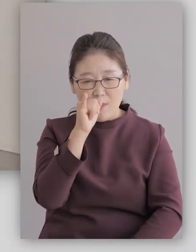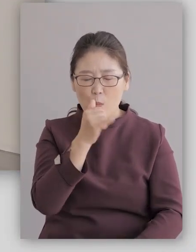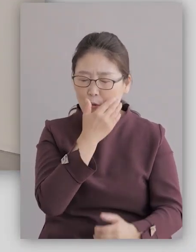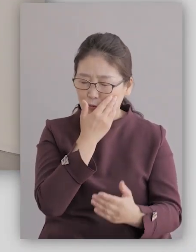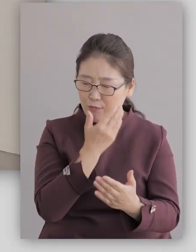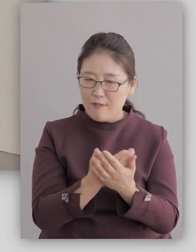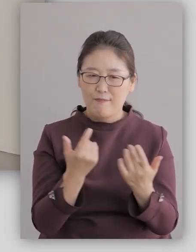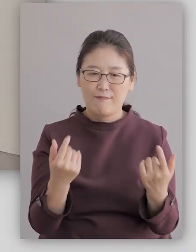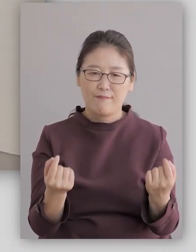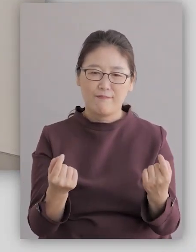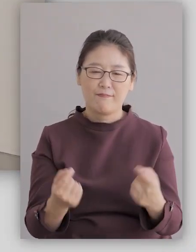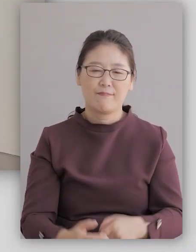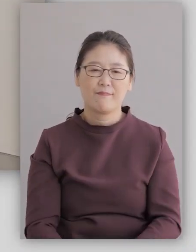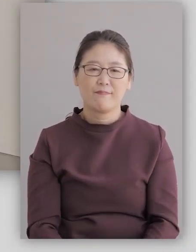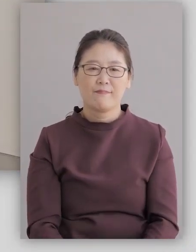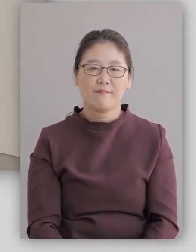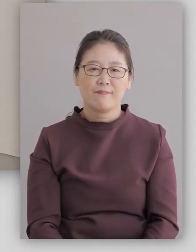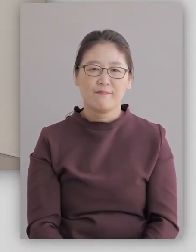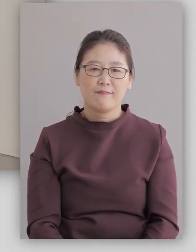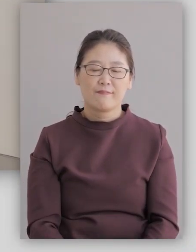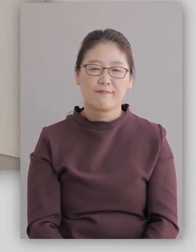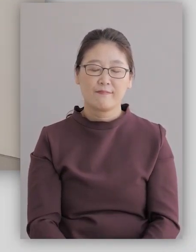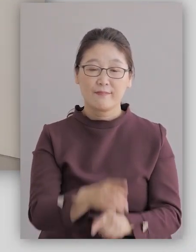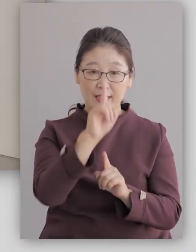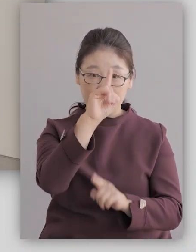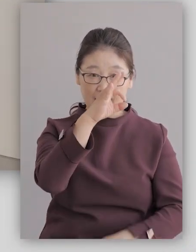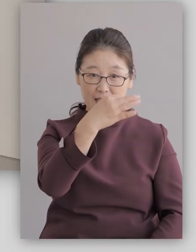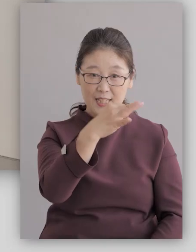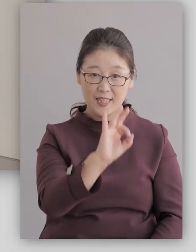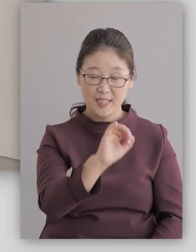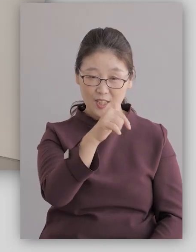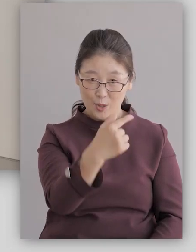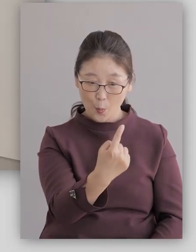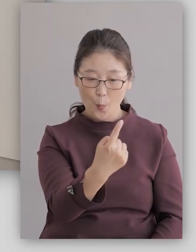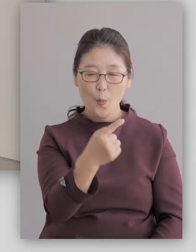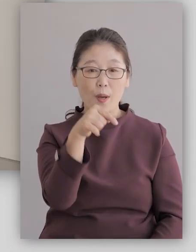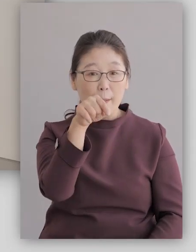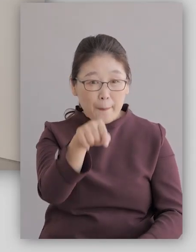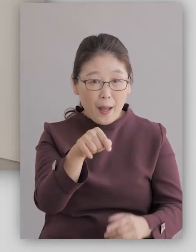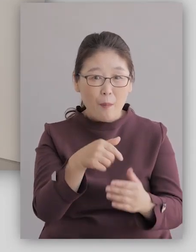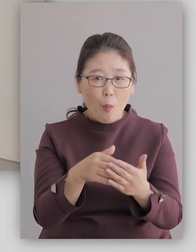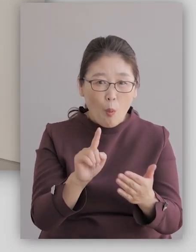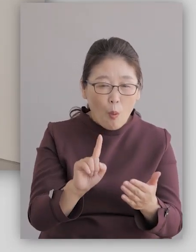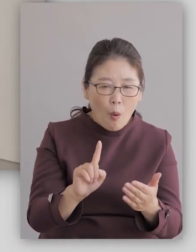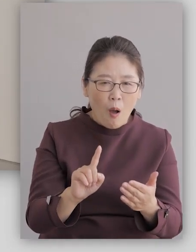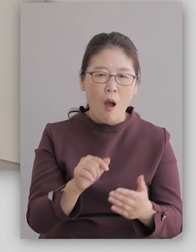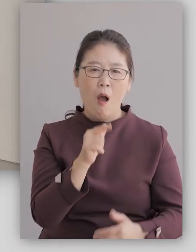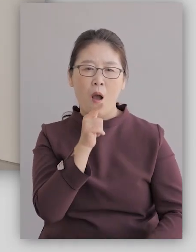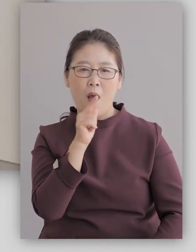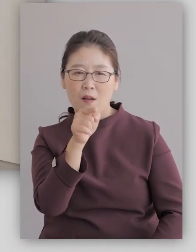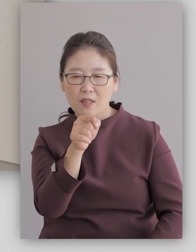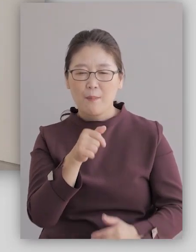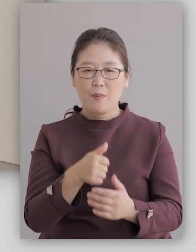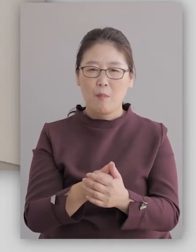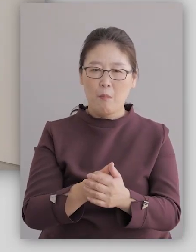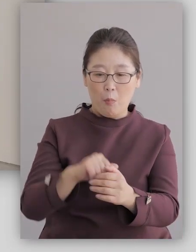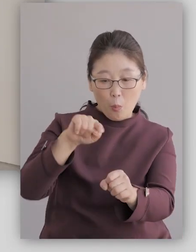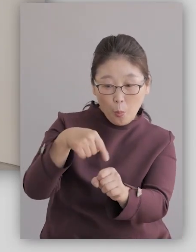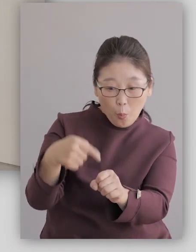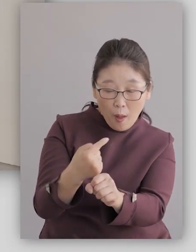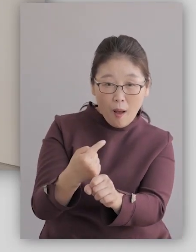소중한 부분이라고 생각을 했습니다. 그래서 이용노 선생님의 작품을 보면 이 조각 작품은 사실